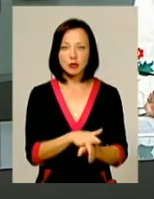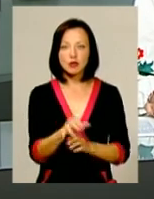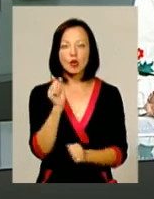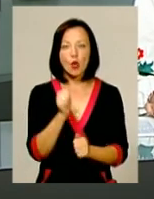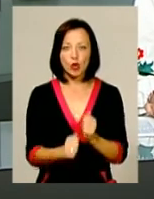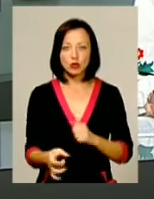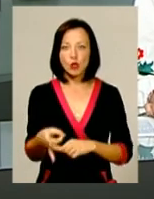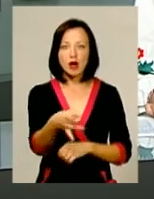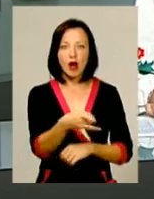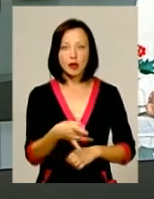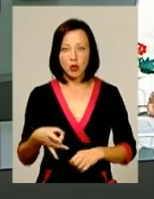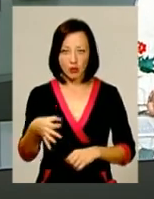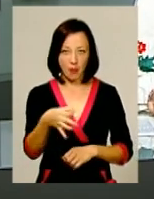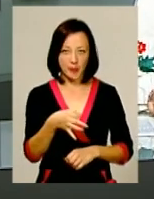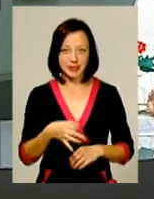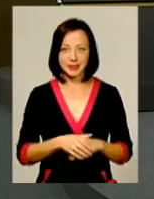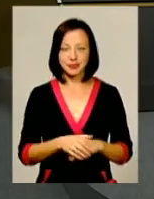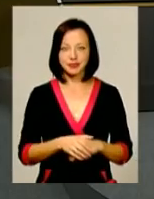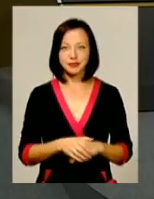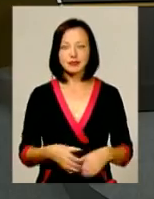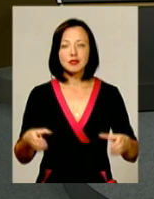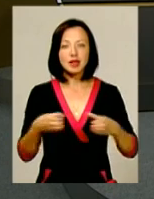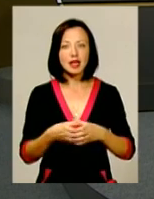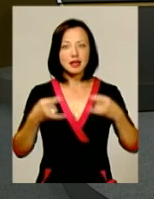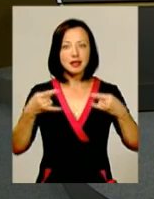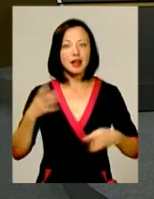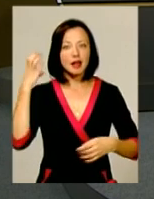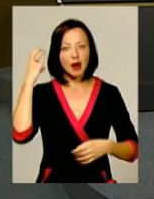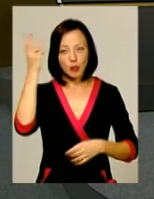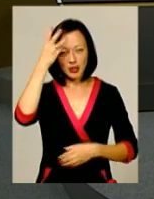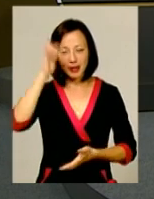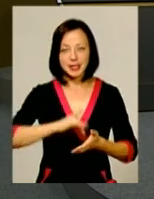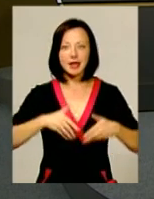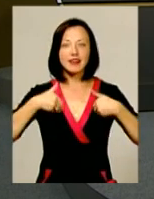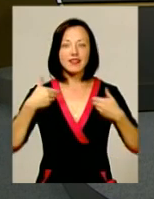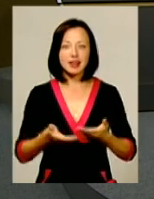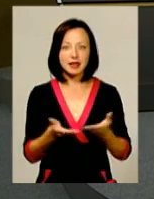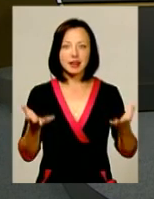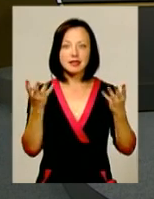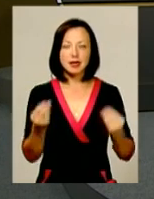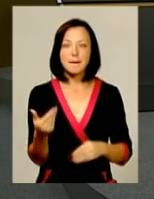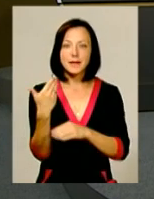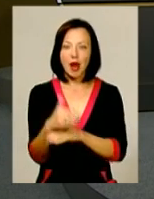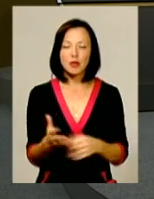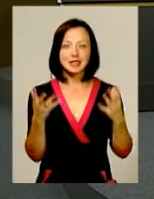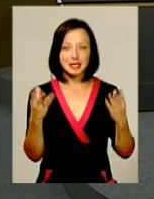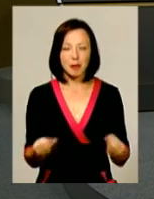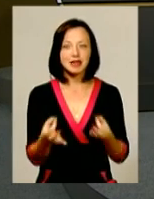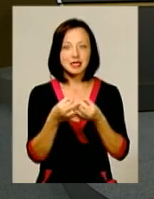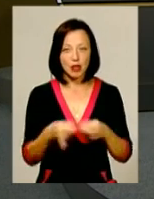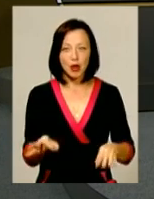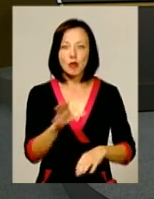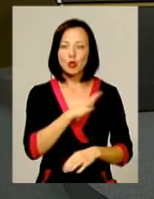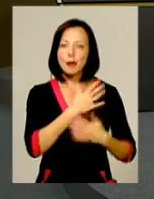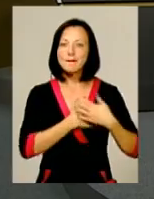кожному районі області. Колектив телерадіокомпанії «Поділля-Центр» вітає усіх з Днем Прапора та Днем Незалежності.